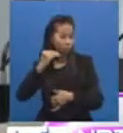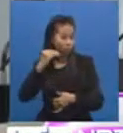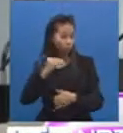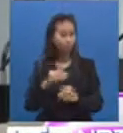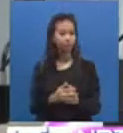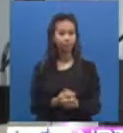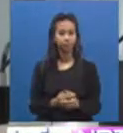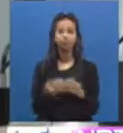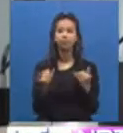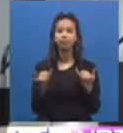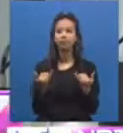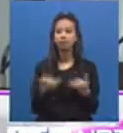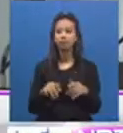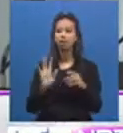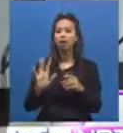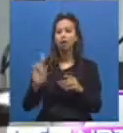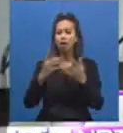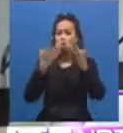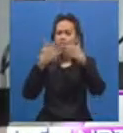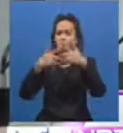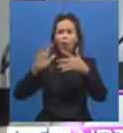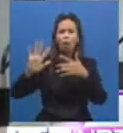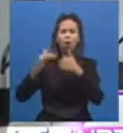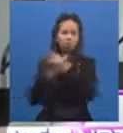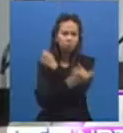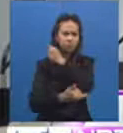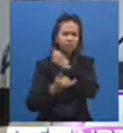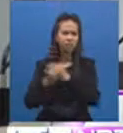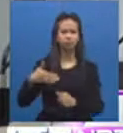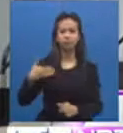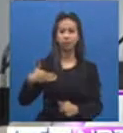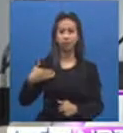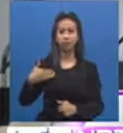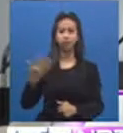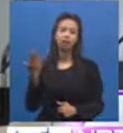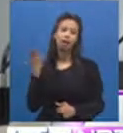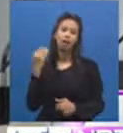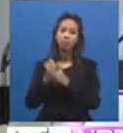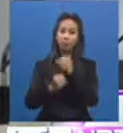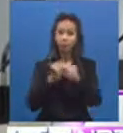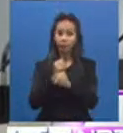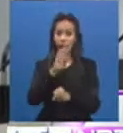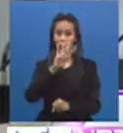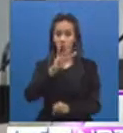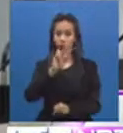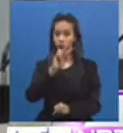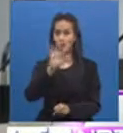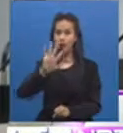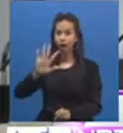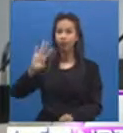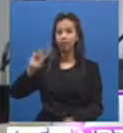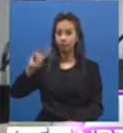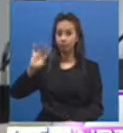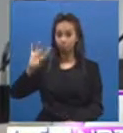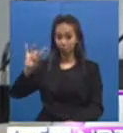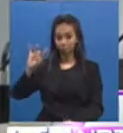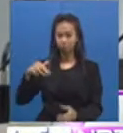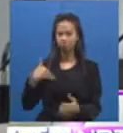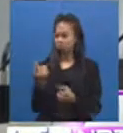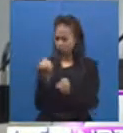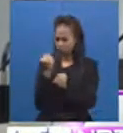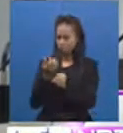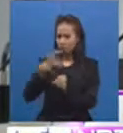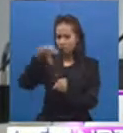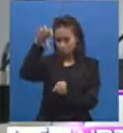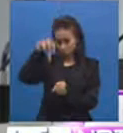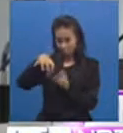เทคโนโลยีของประเทศแคนาดานะครับแล้วก็ติดตั้งเมื่อปี2548แล้วก็มีประสิทธิภาพที่สามารถที่เ